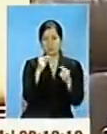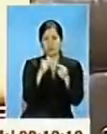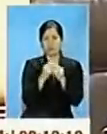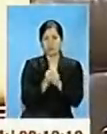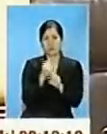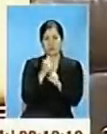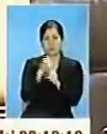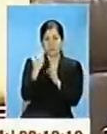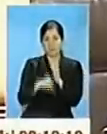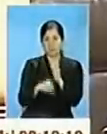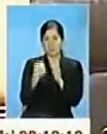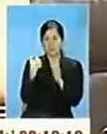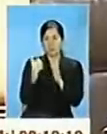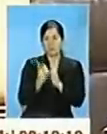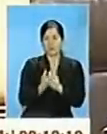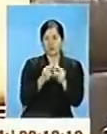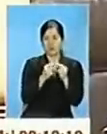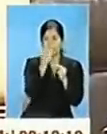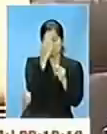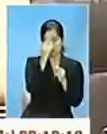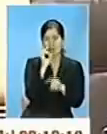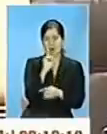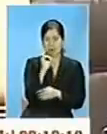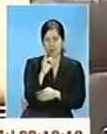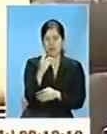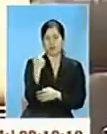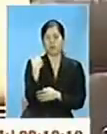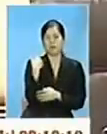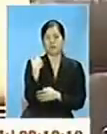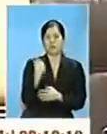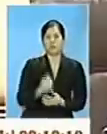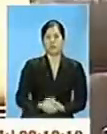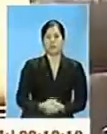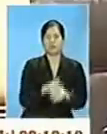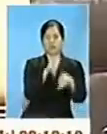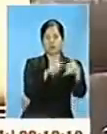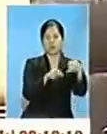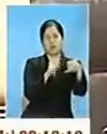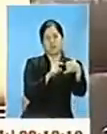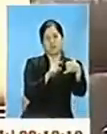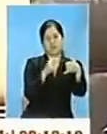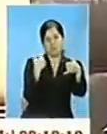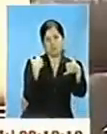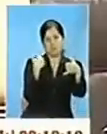ายยังสร้างสถานการณ์ไอ้คนบางคนเนี่ยฮะ